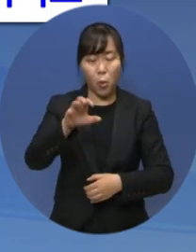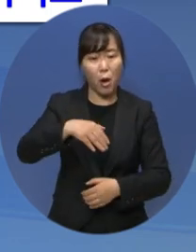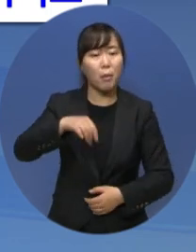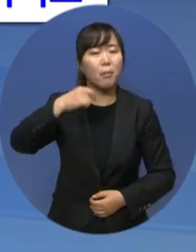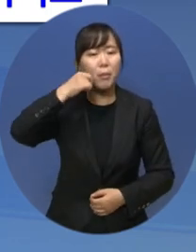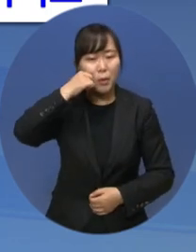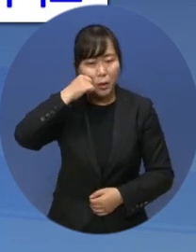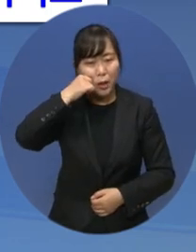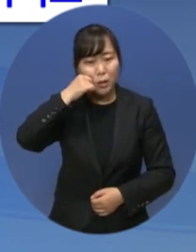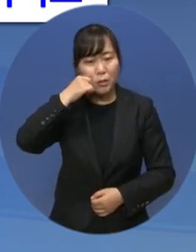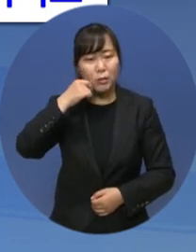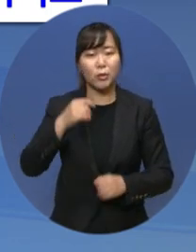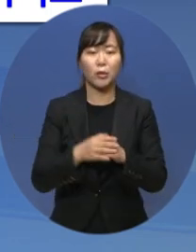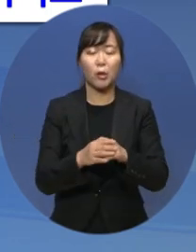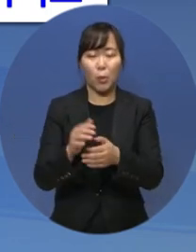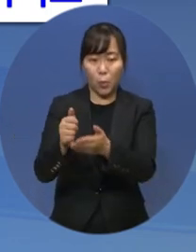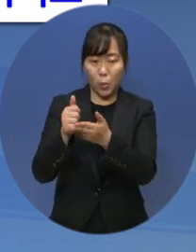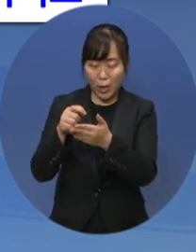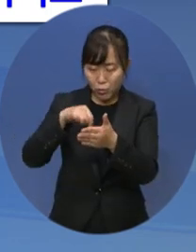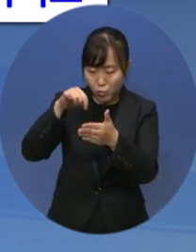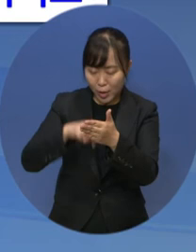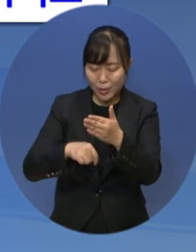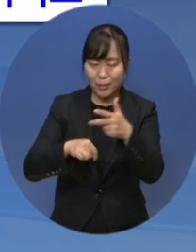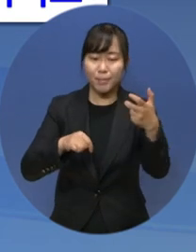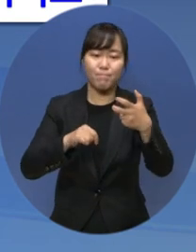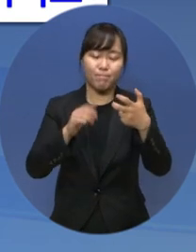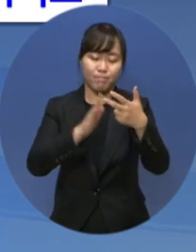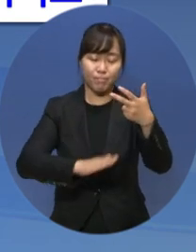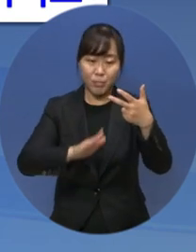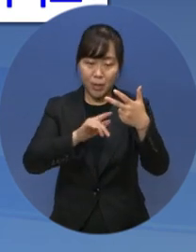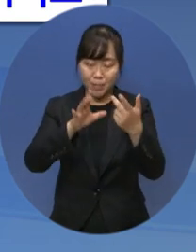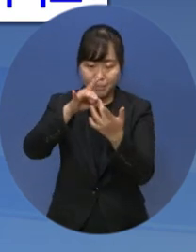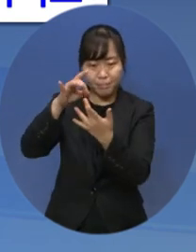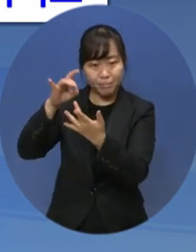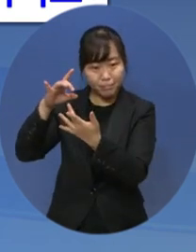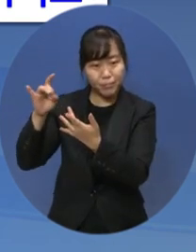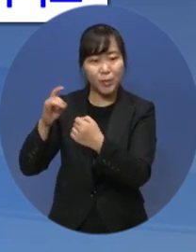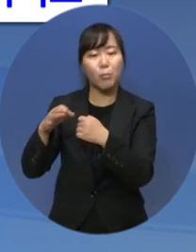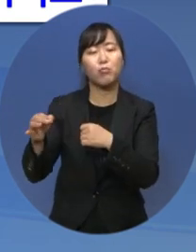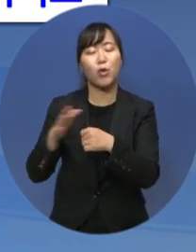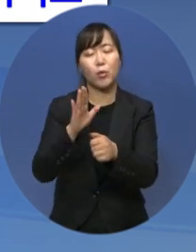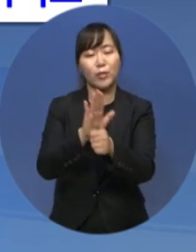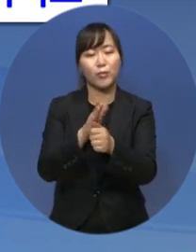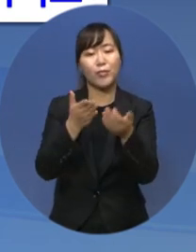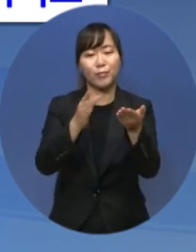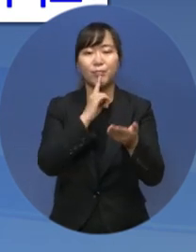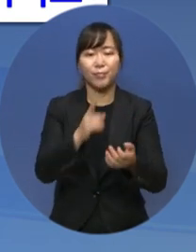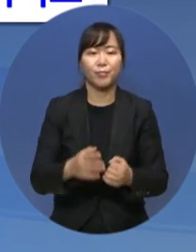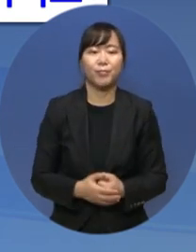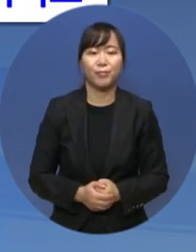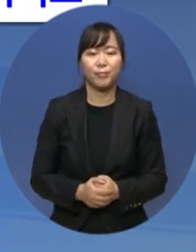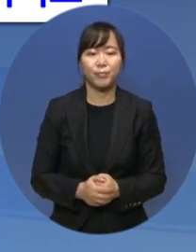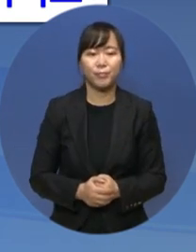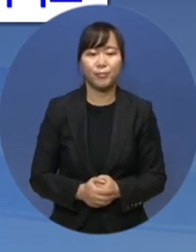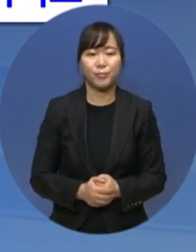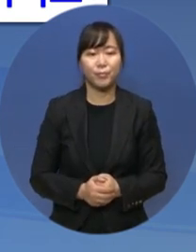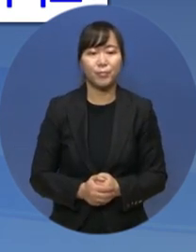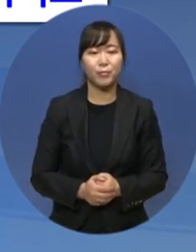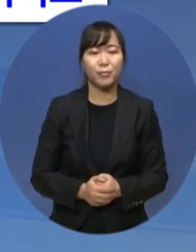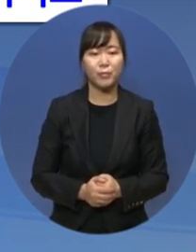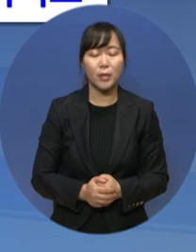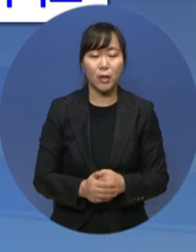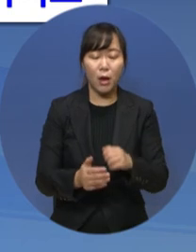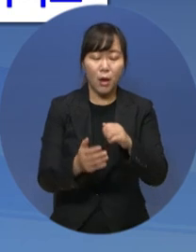가지 못하는 초록 여행 고객들 가운데 70가정을 선정해 무료로 지원합니다. 단,